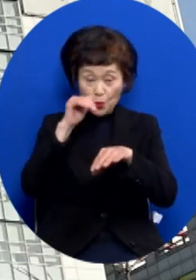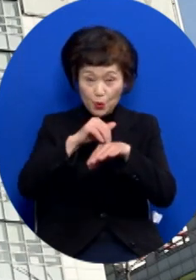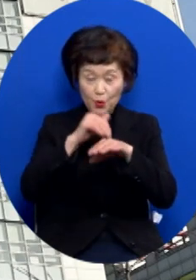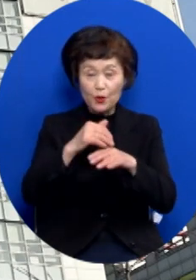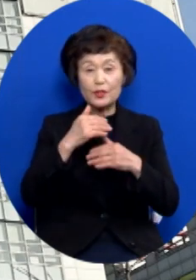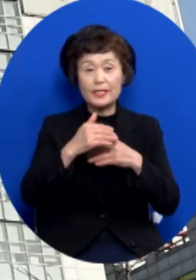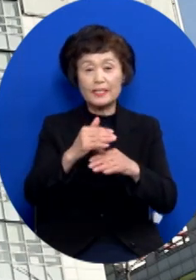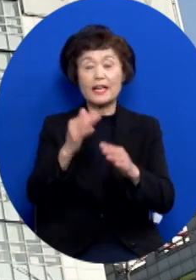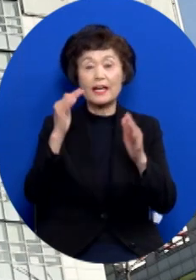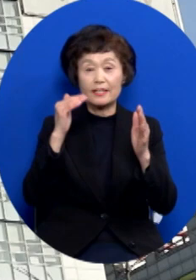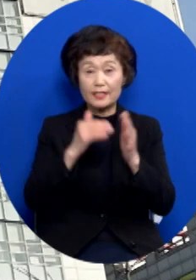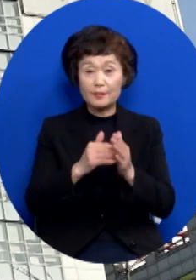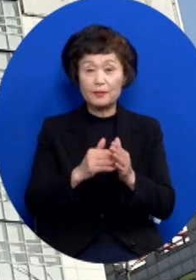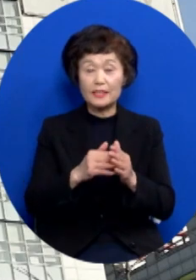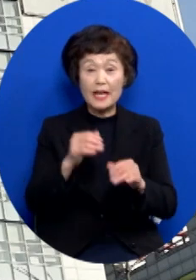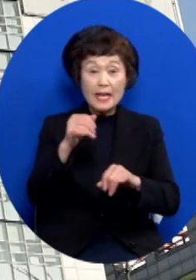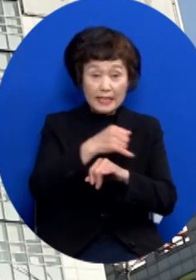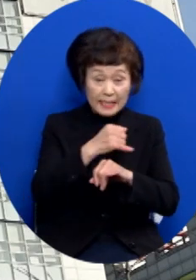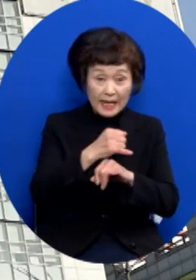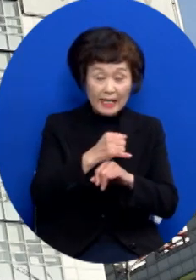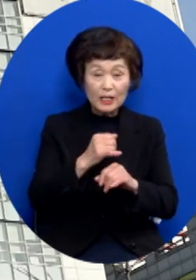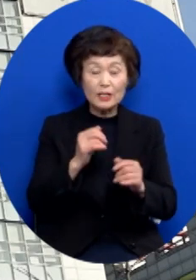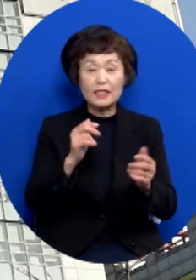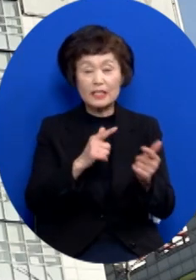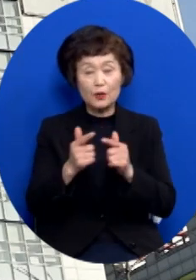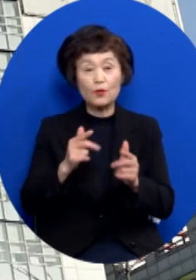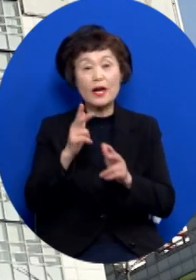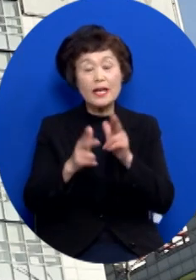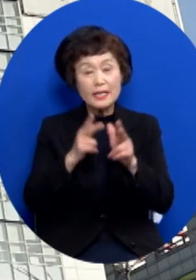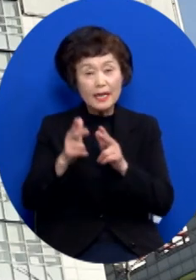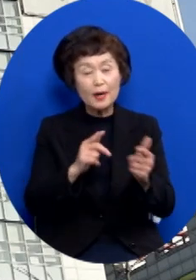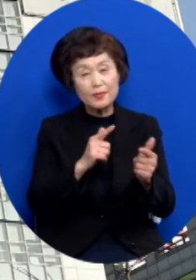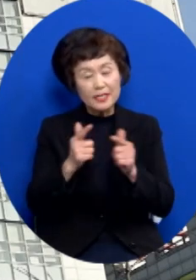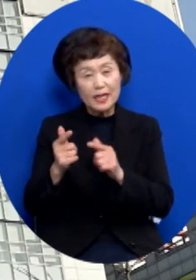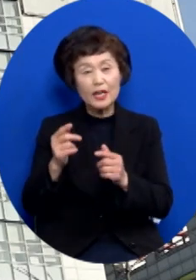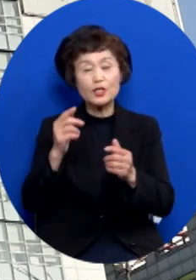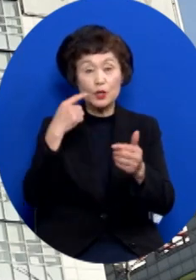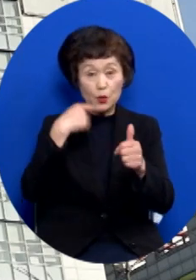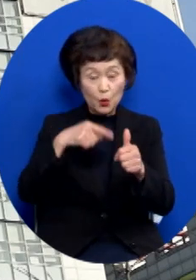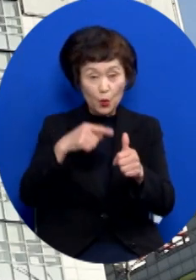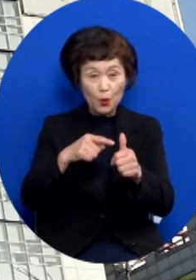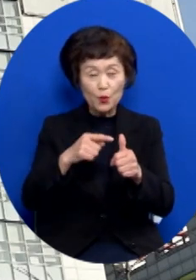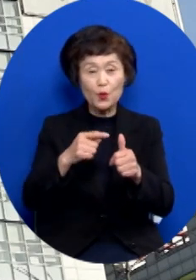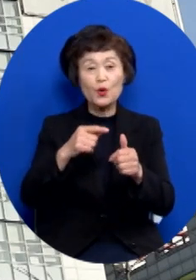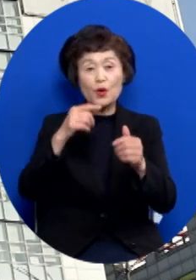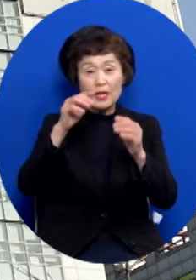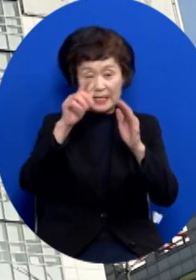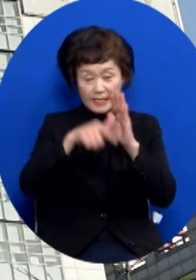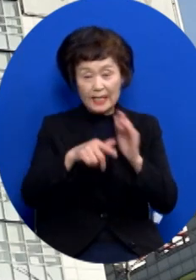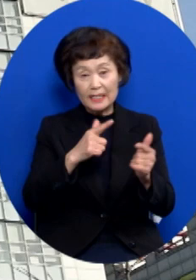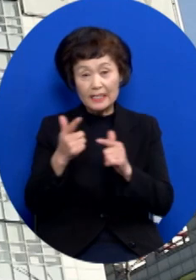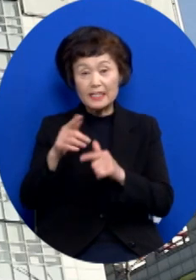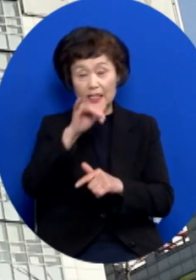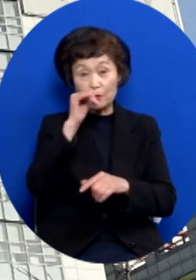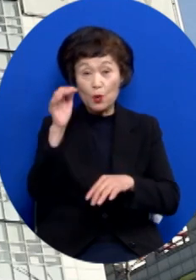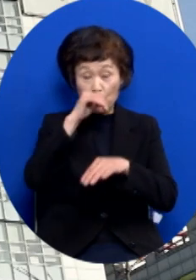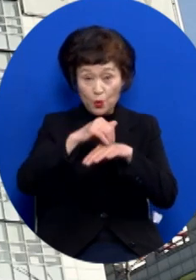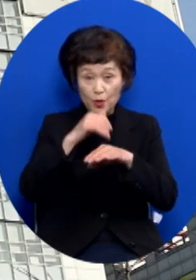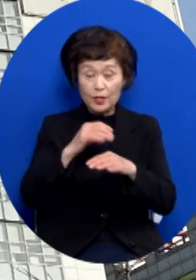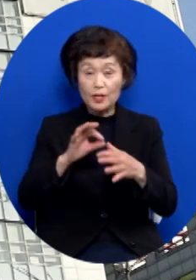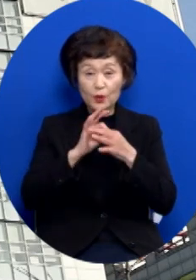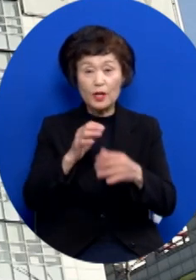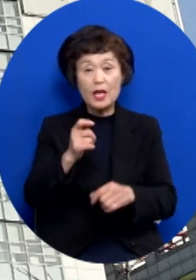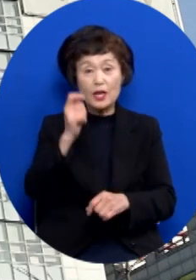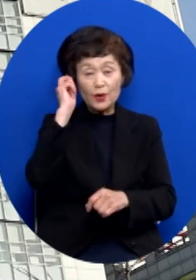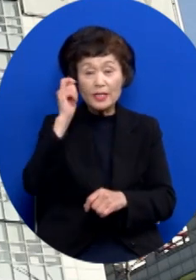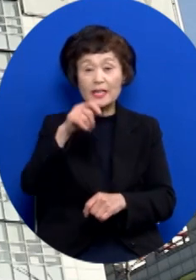훈련에서는 디자인 싱킹과 사업 계획서 작성 등의 교육이 진행됐습니다. 세인트폴 대학교는 훈련을 통해 케냐의